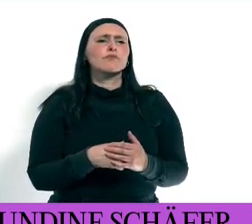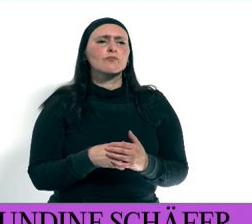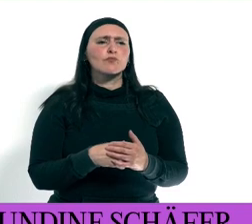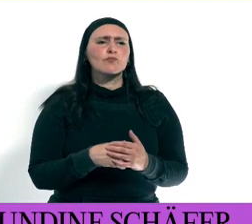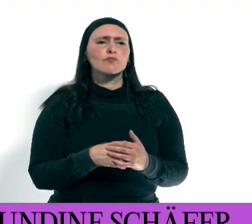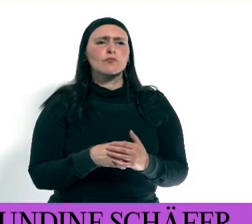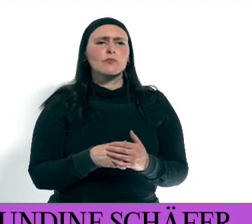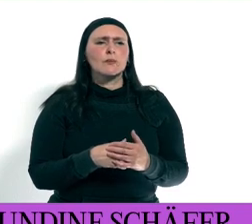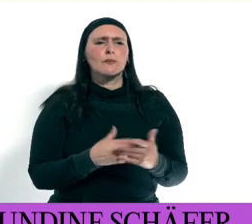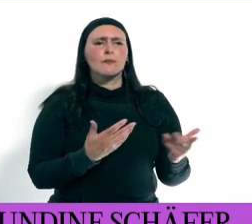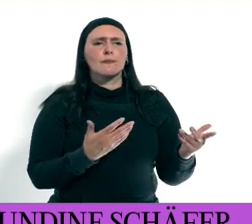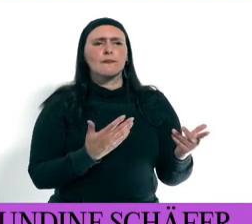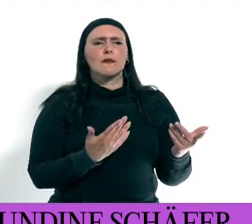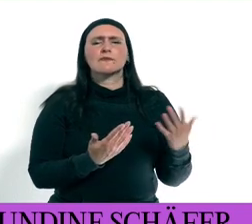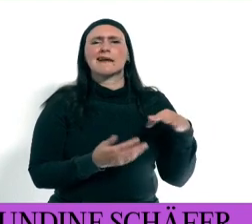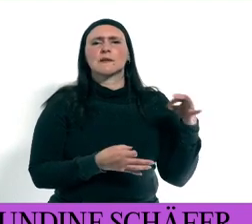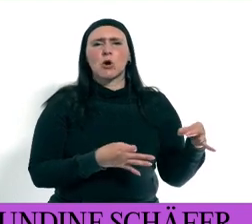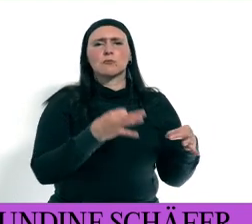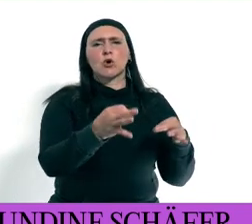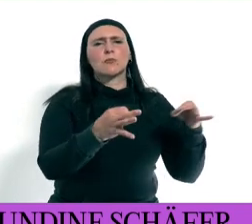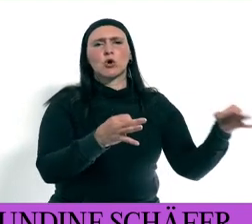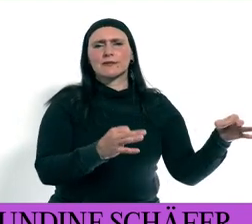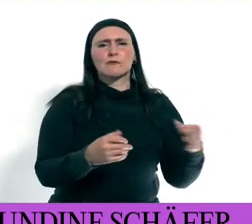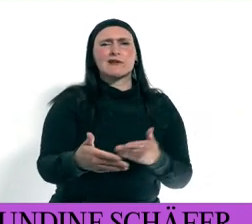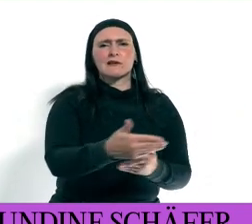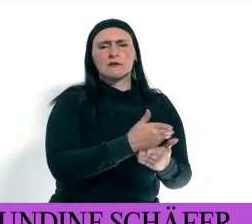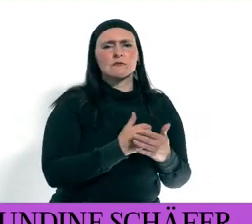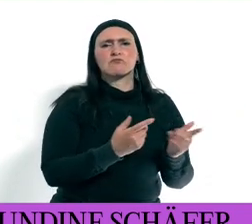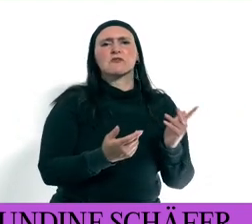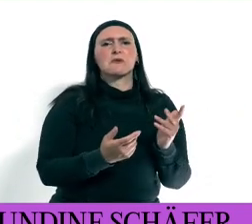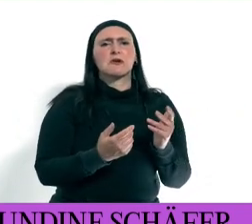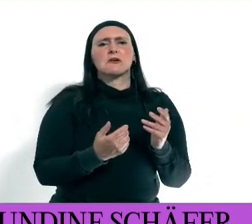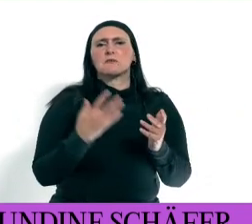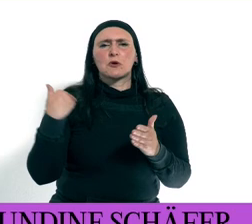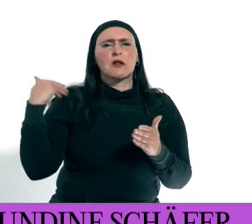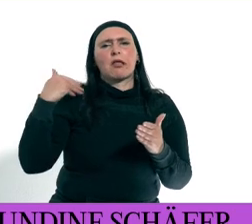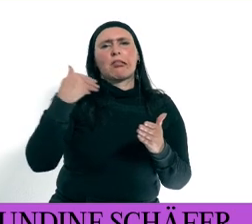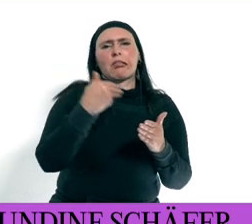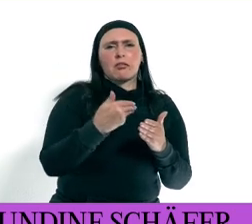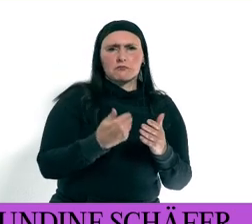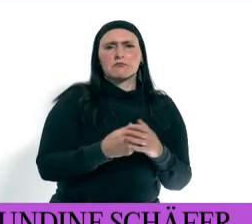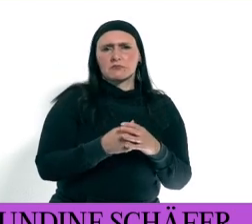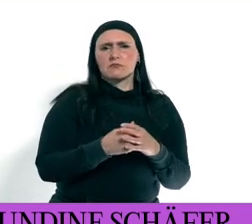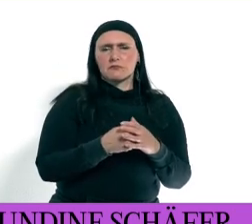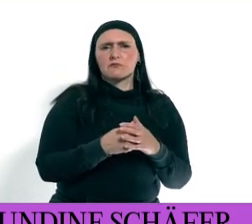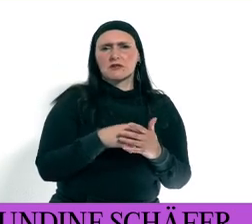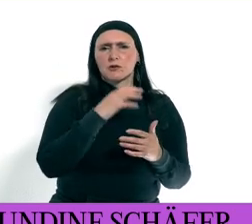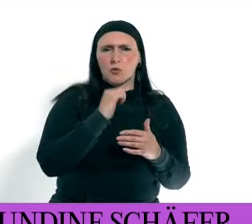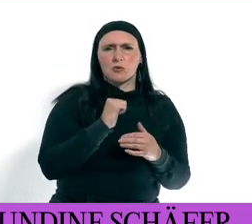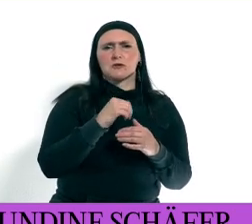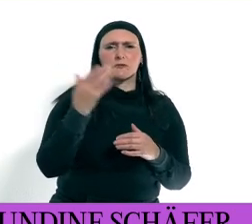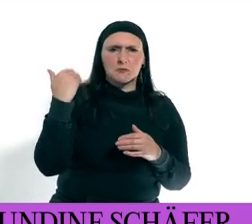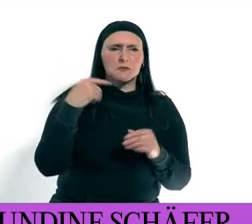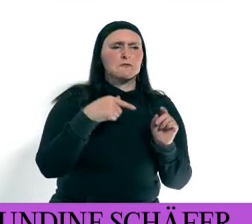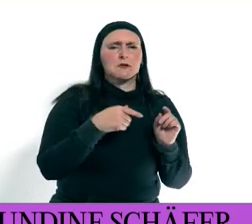Like groups or platforms or collectives. Es waren verschiedene Kollektive und Gruppen, denen wir eine Plattform bieten